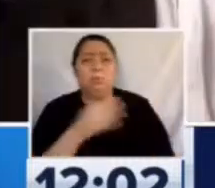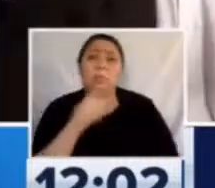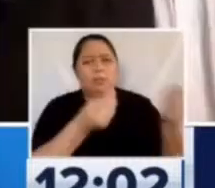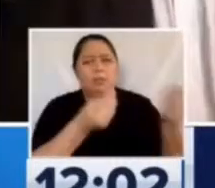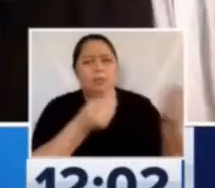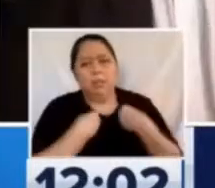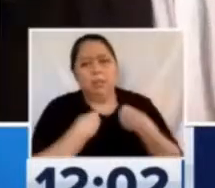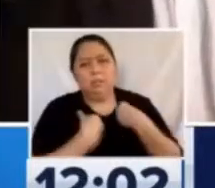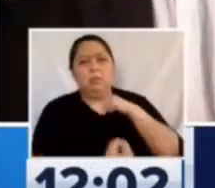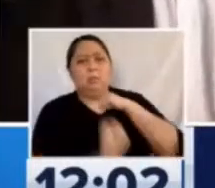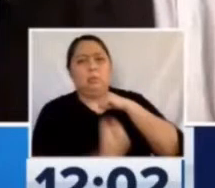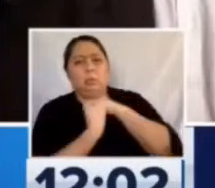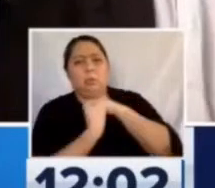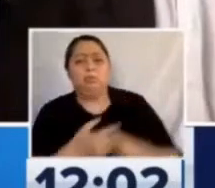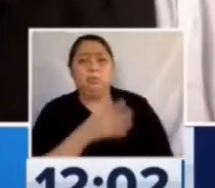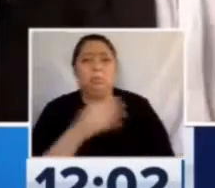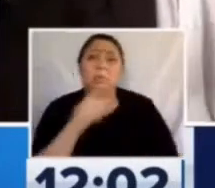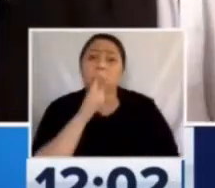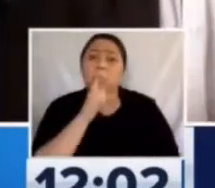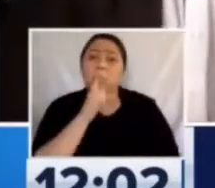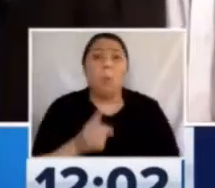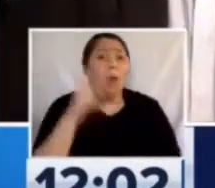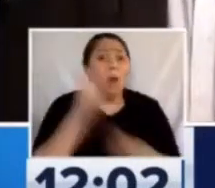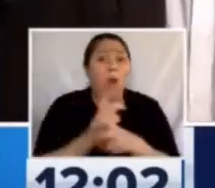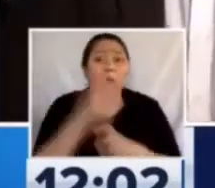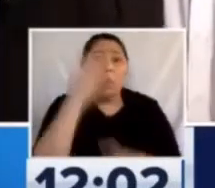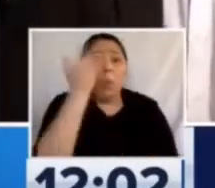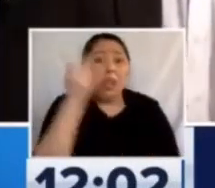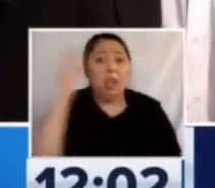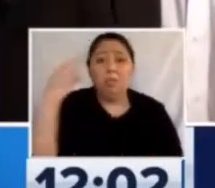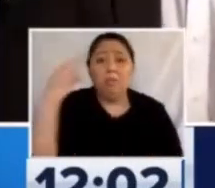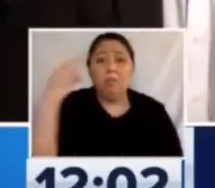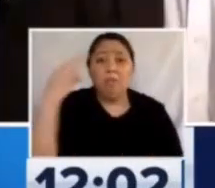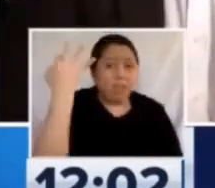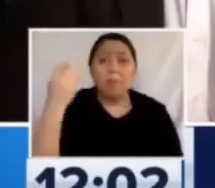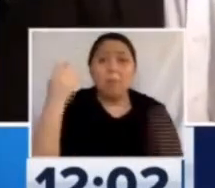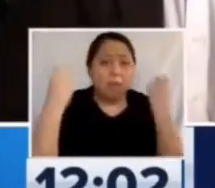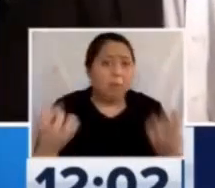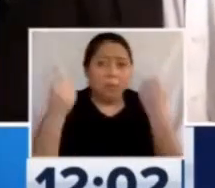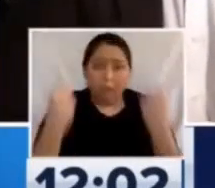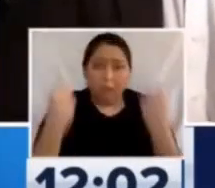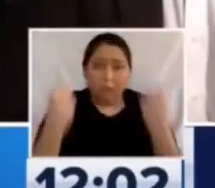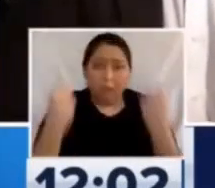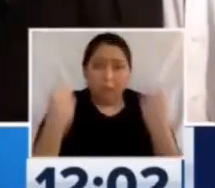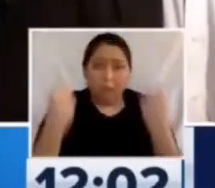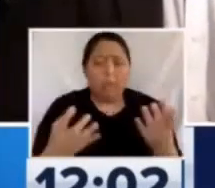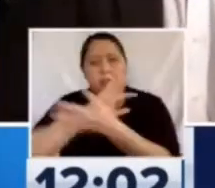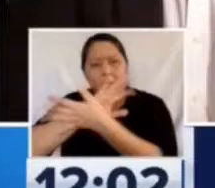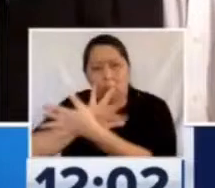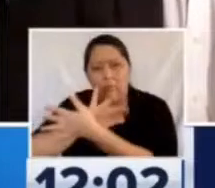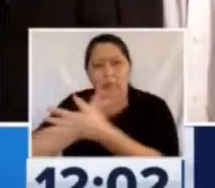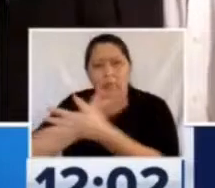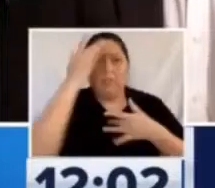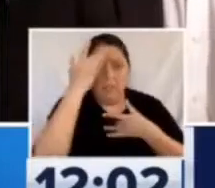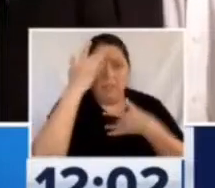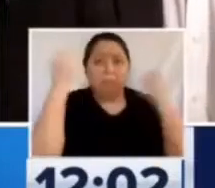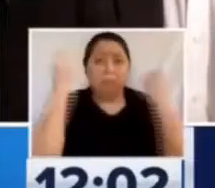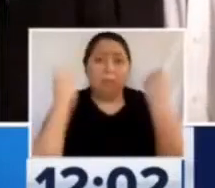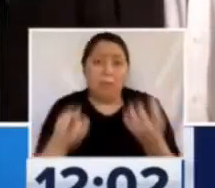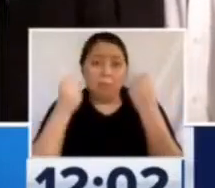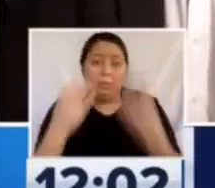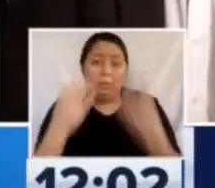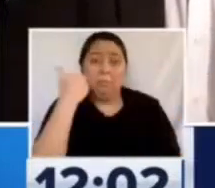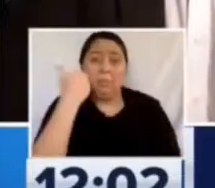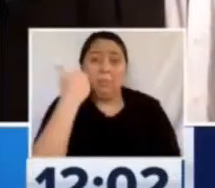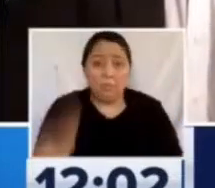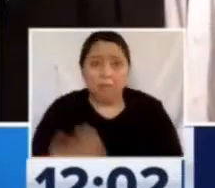Salamat sa iyong panahon, kabayan Queenie Laude mula dyan sa Paris, France. Paparating natin sa Dole ang inyong mga